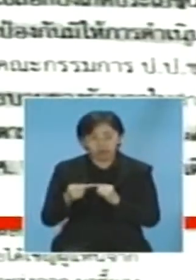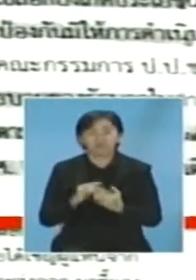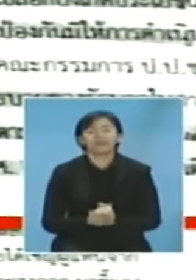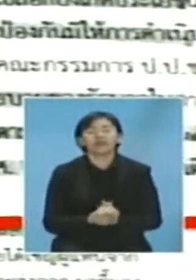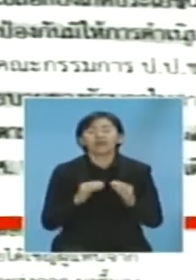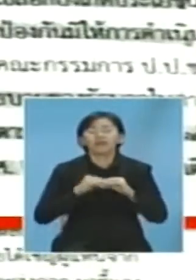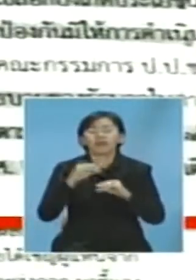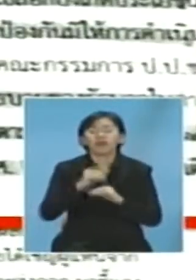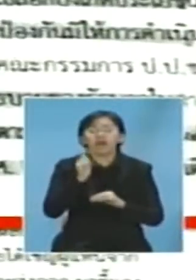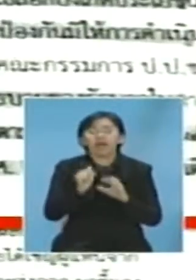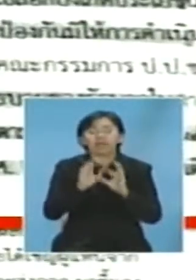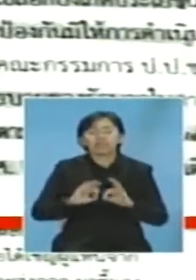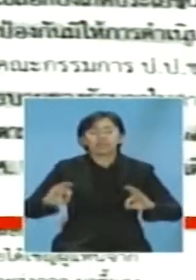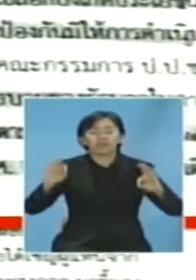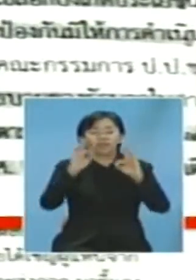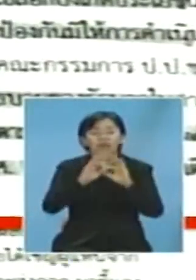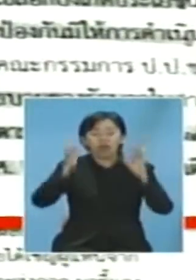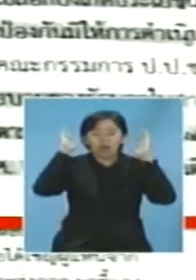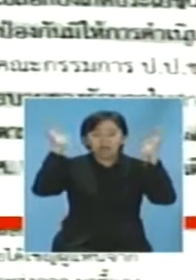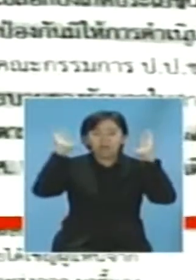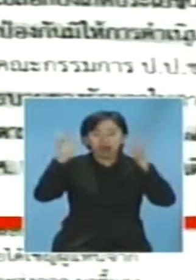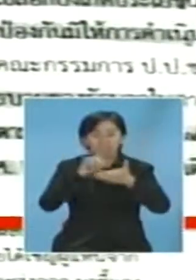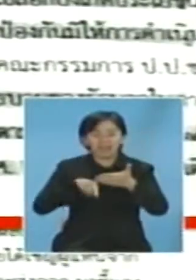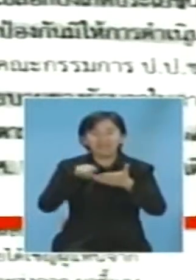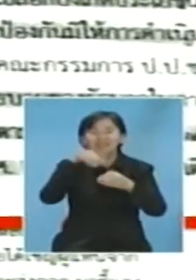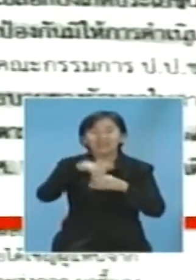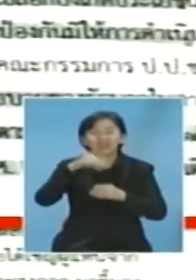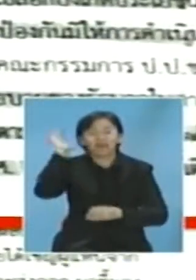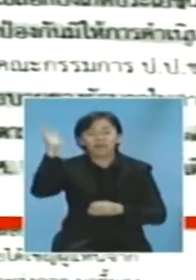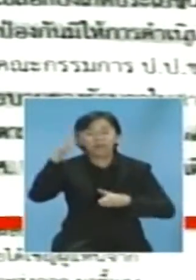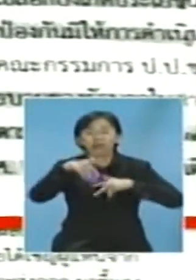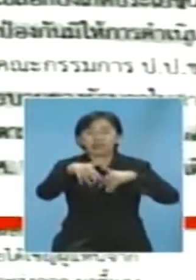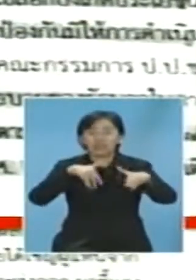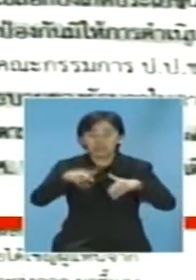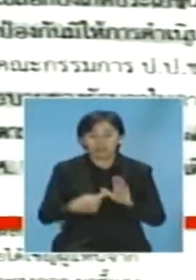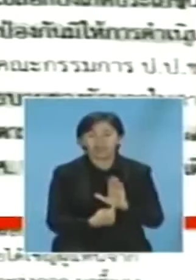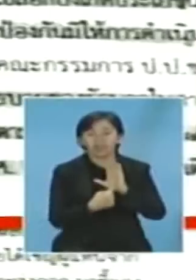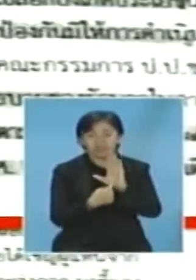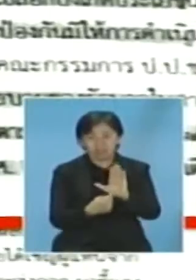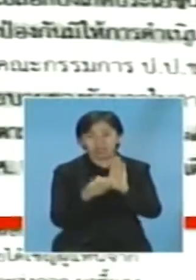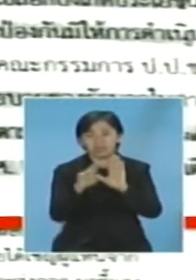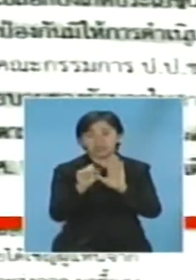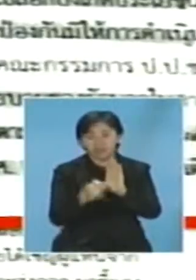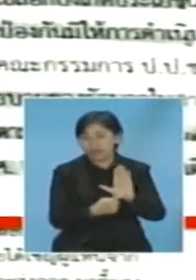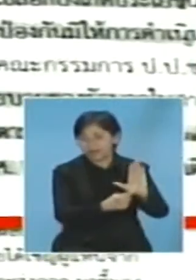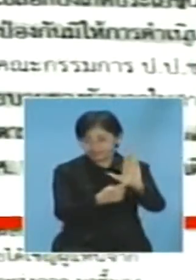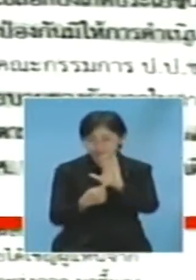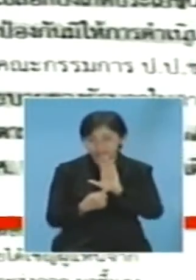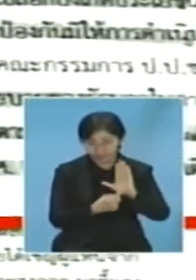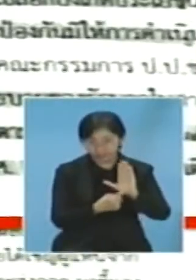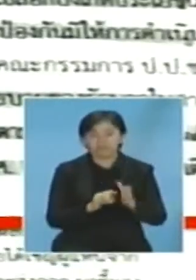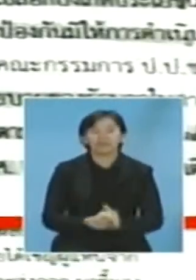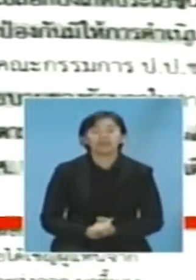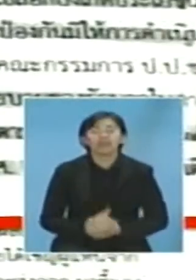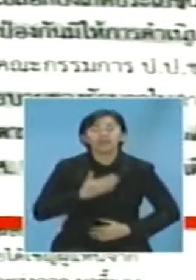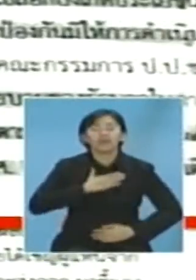นโยบายหลักที่สำคัญที่ได้หาเสียงไว้กับประชาชนและแถลงต่อรัฐสภาดังนั้นจึงเป็น